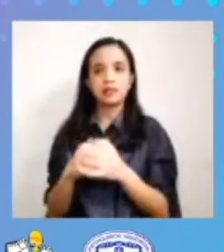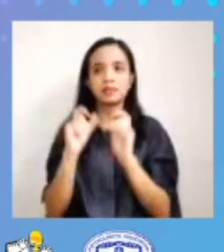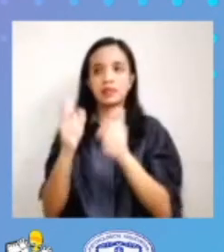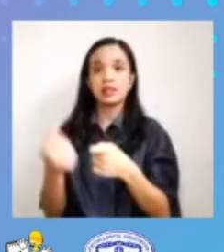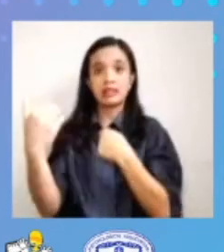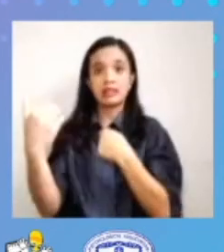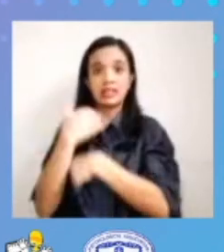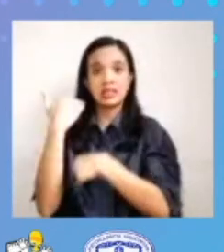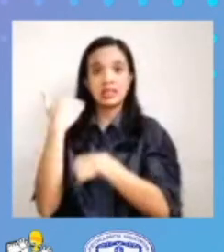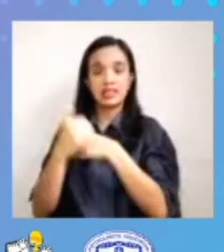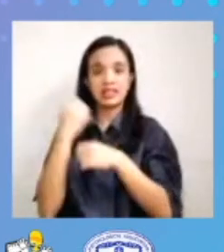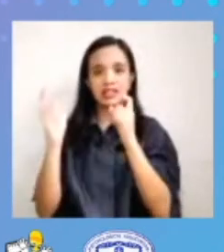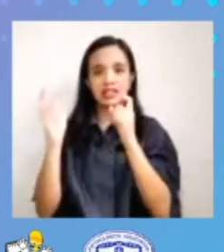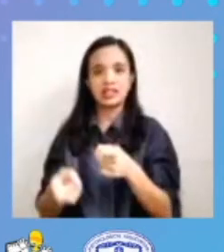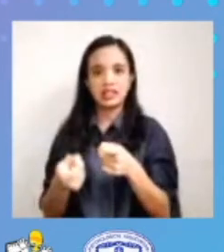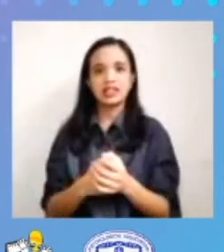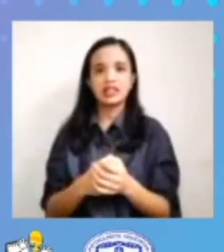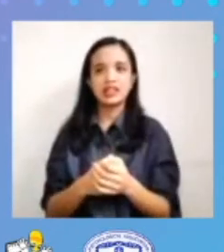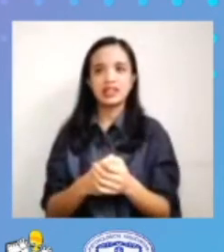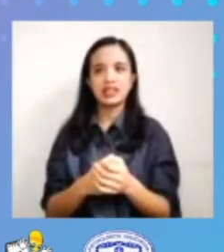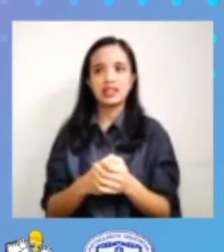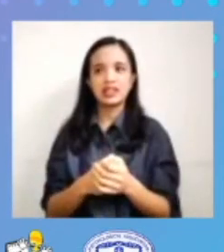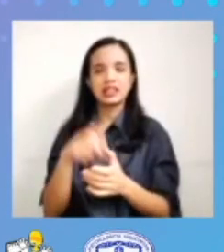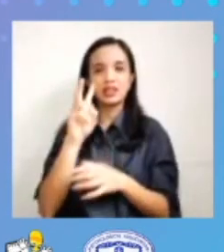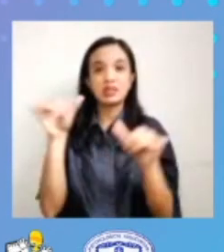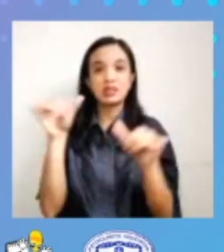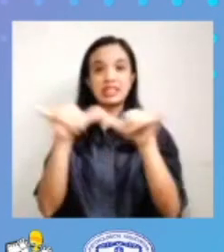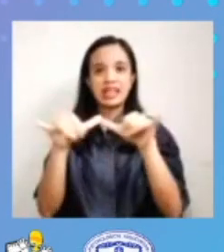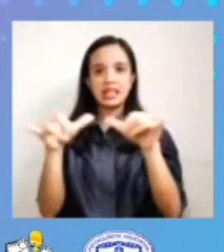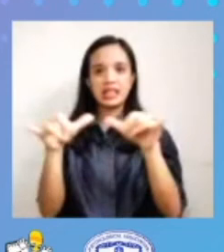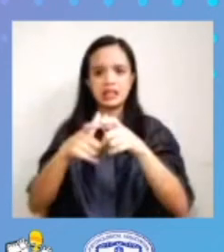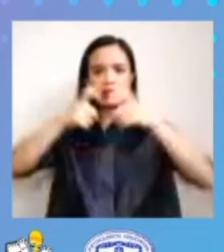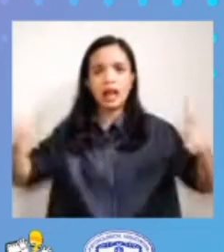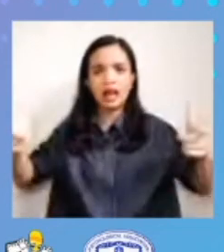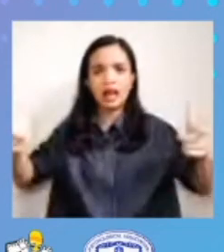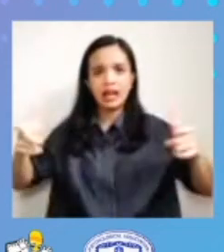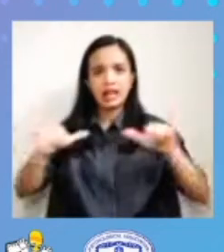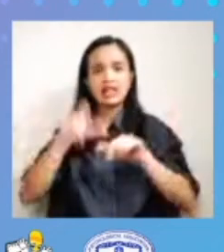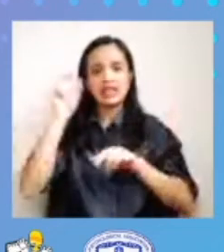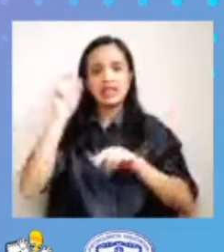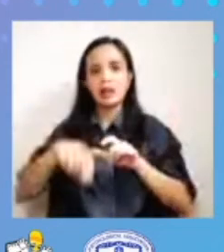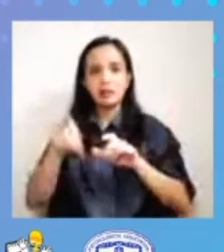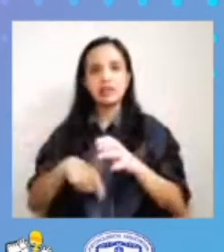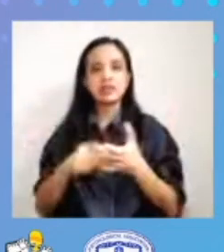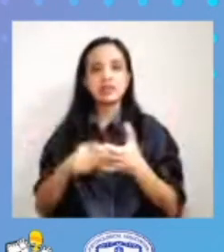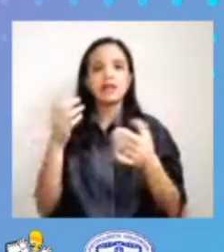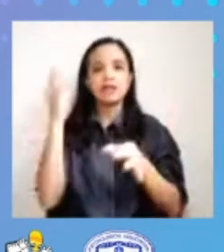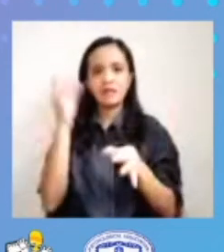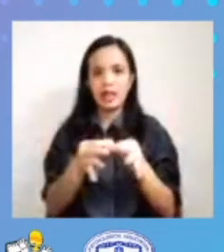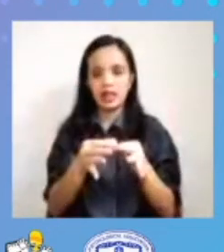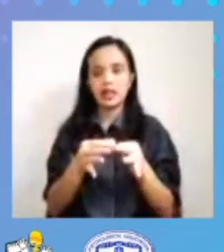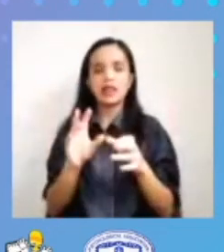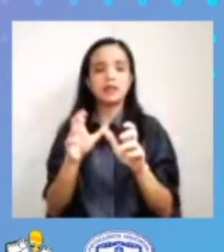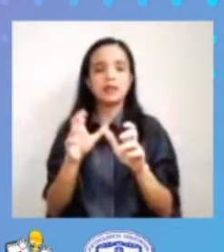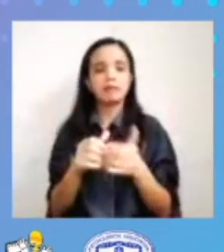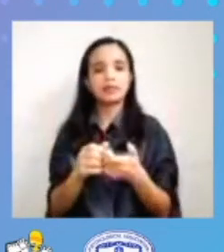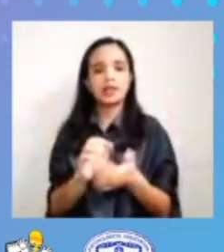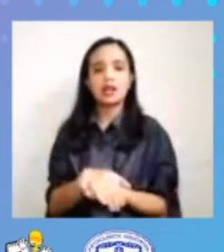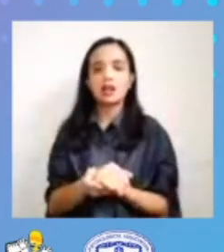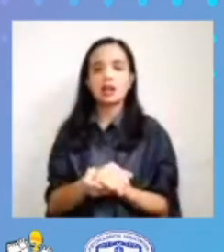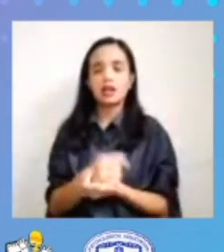pwedeng bigay sa ating mga learners, no? Ayan, so ayan, may mga questions pa tayo dito. No? Ito, mula kay Miss Joan